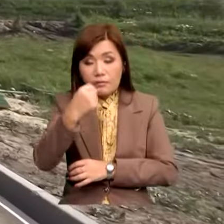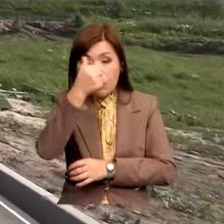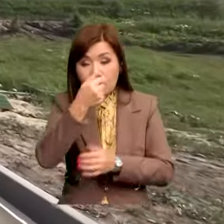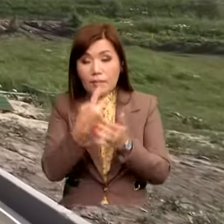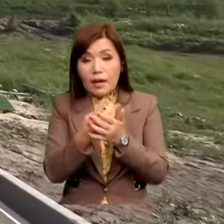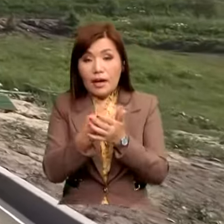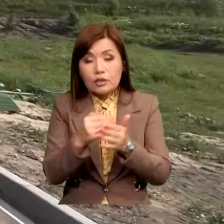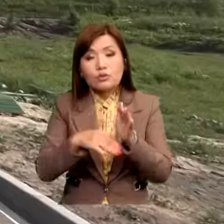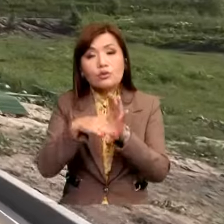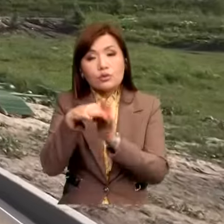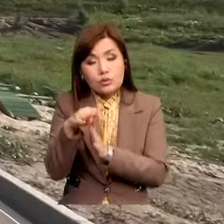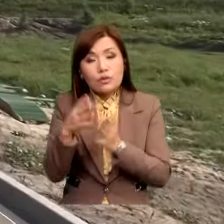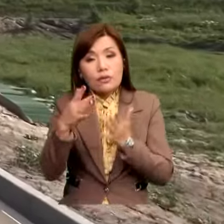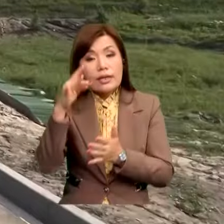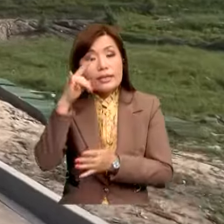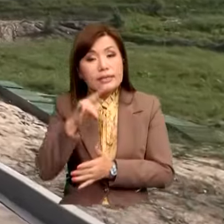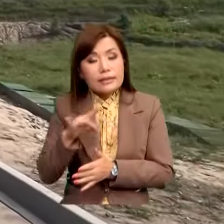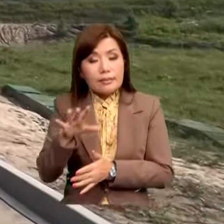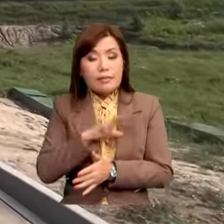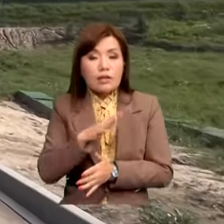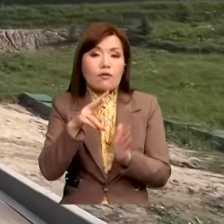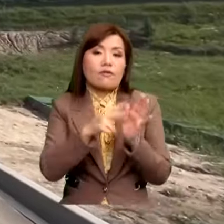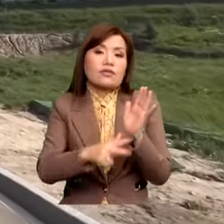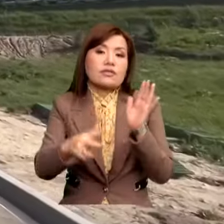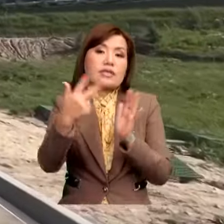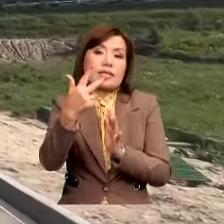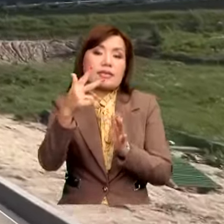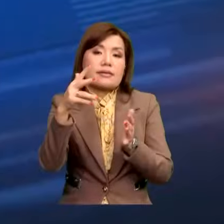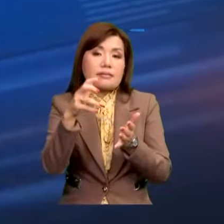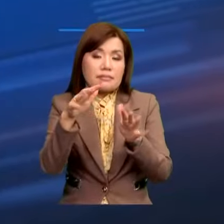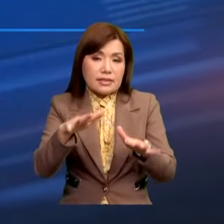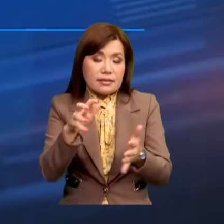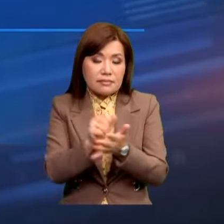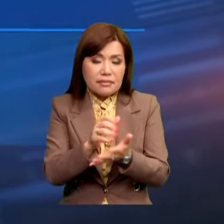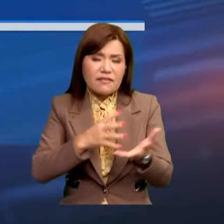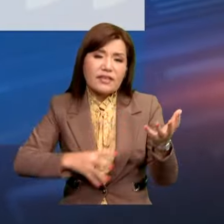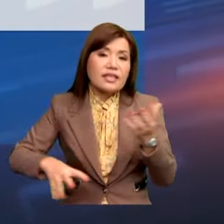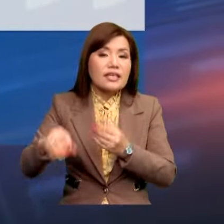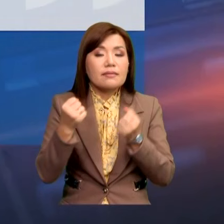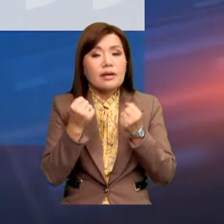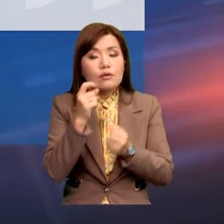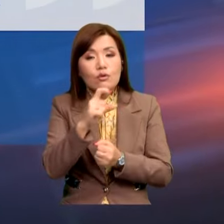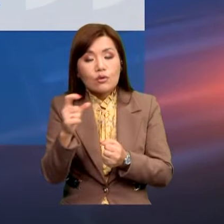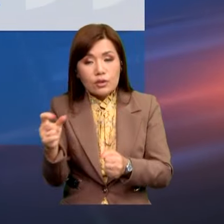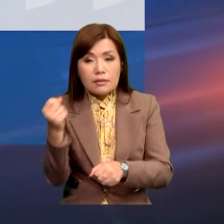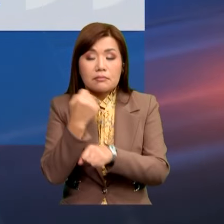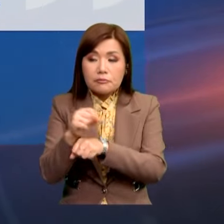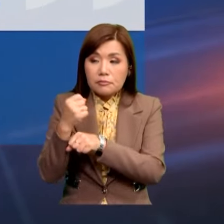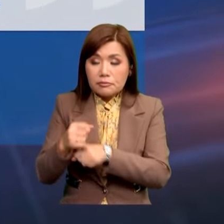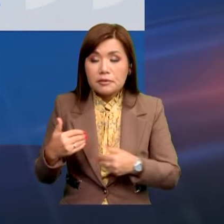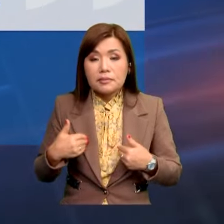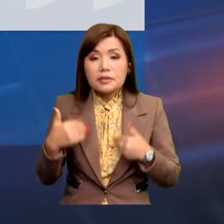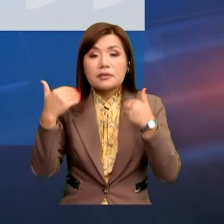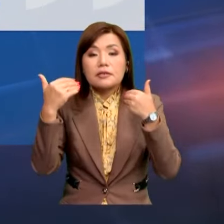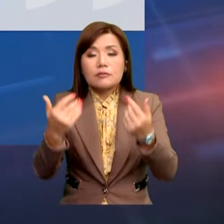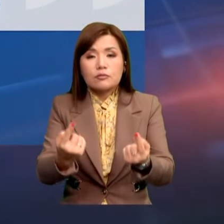показатель значительно лучше. Тогда Казахстан оказался на 83-й строчке. Поздравляю всех спортсменов, которые получили призовые места на